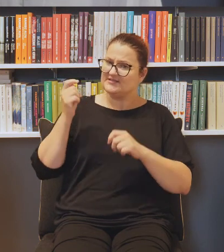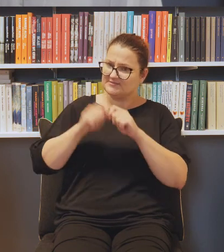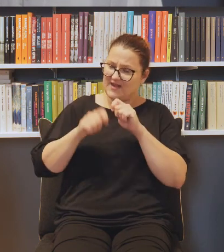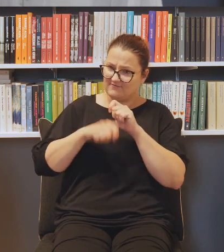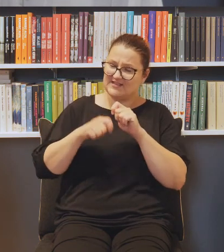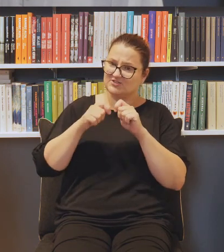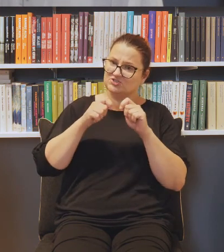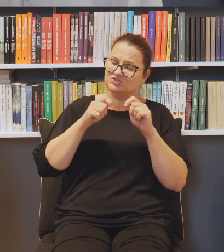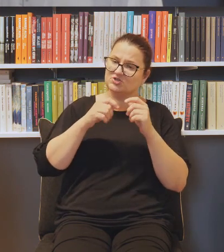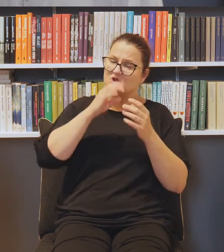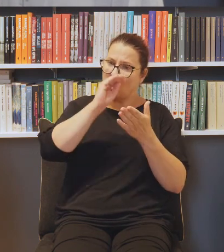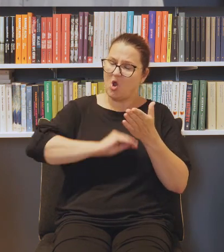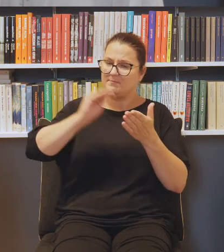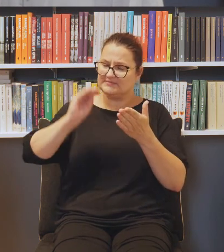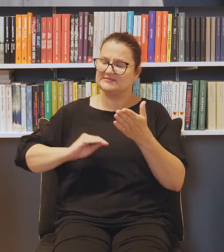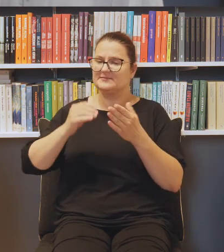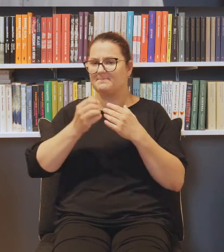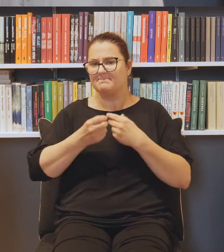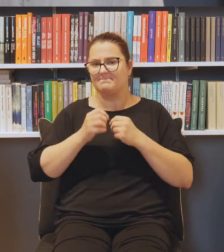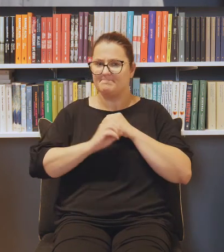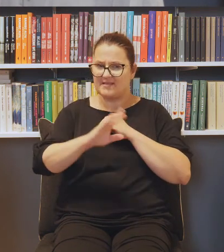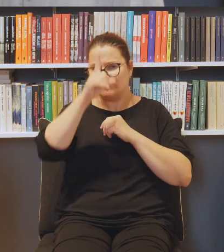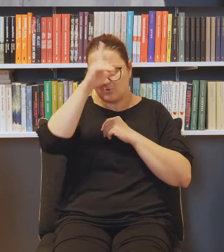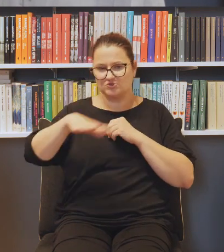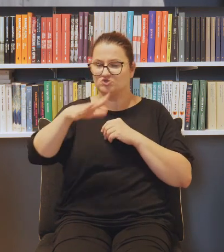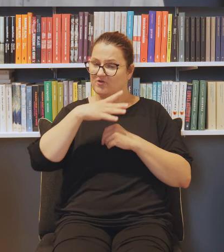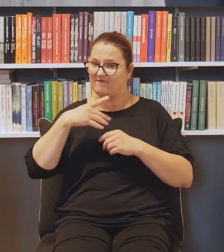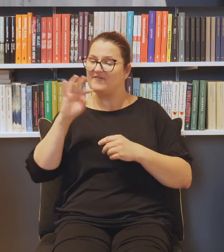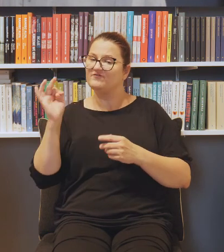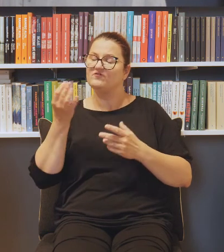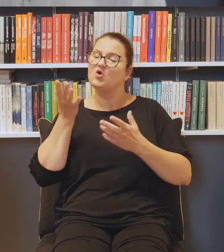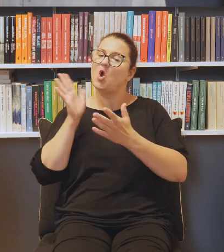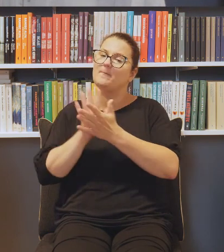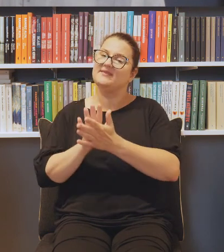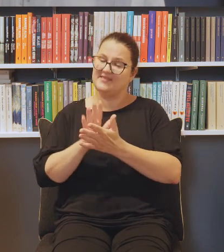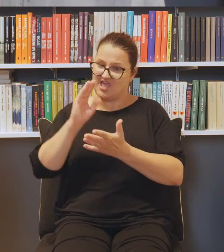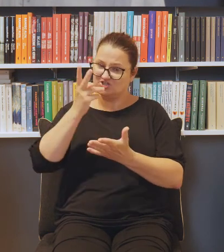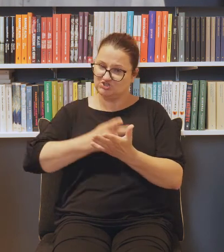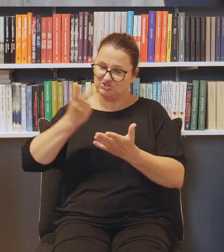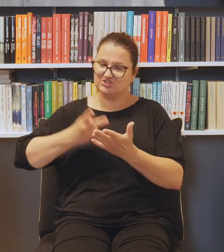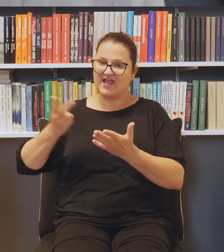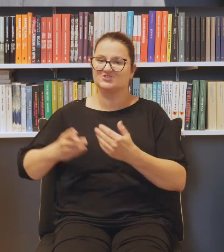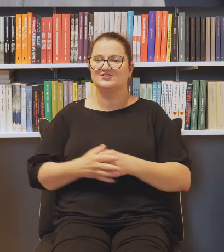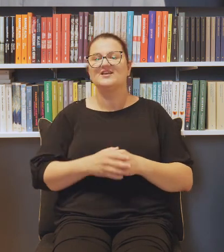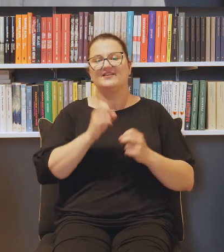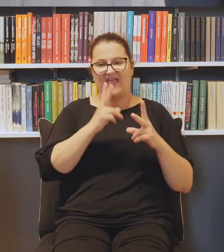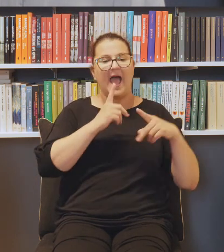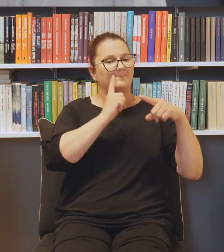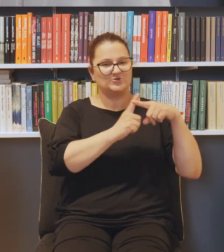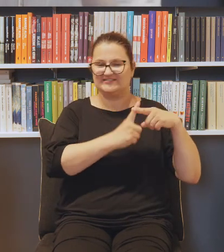recenzje swoich książek w social media? Czy w ogóle Cię to interesuje? Tak, znaczy pozytywnych nie